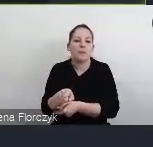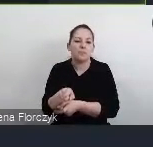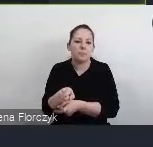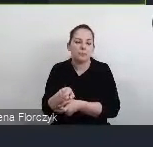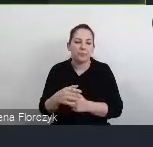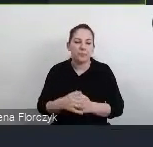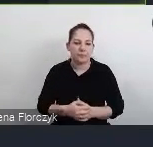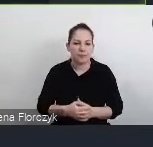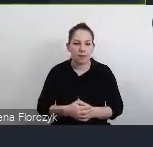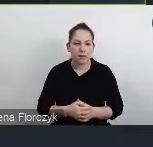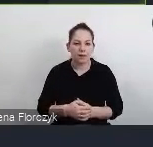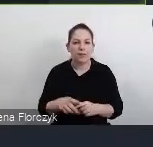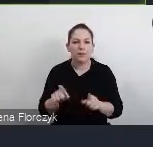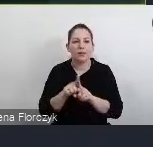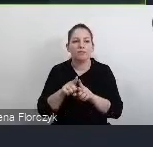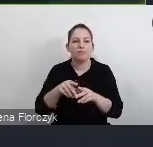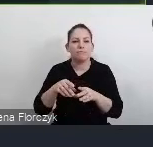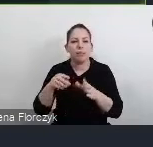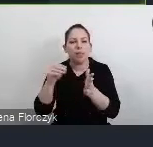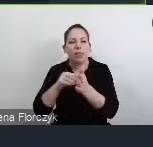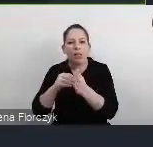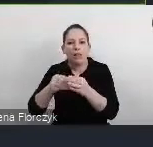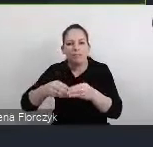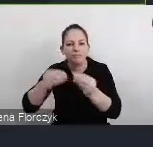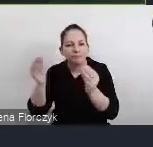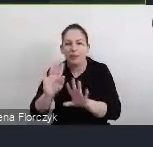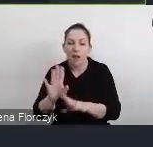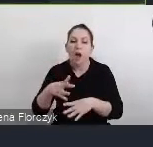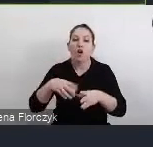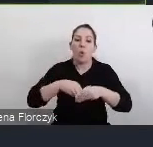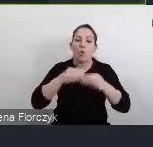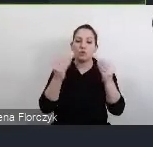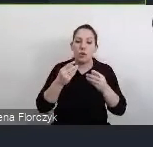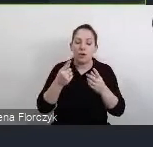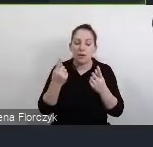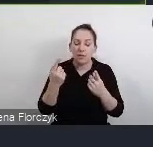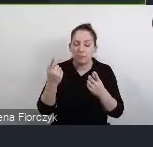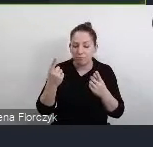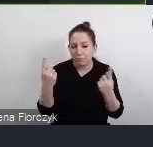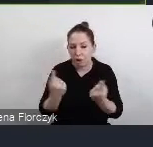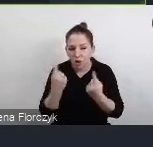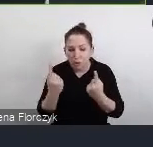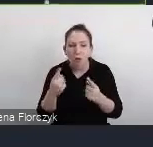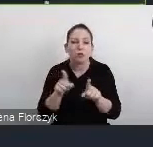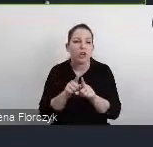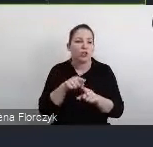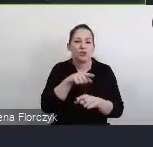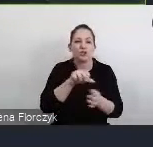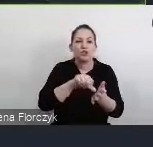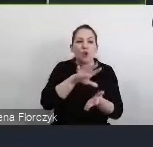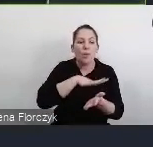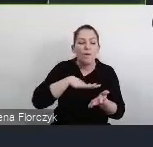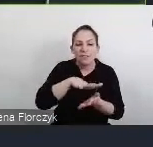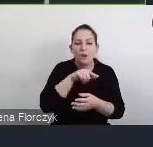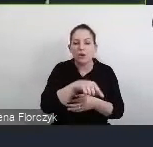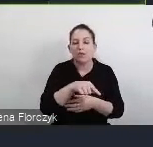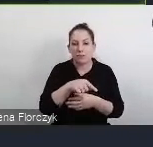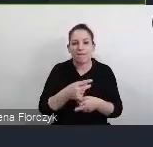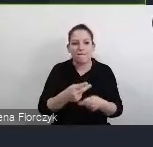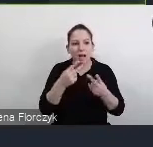pewnym jakby tendencjom, czy rozwój przedsiębiorczości, sprawy tutaj związane ze środowiskiem, które są takim